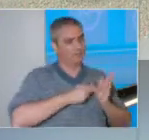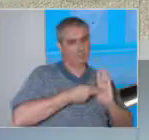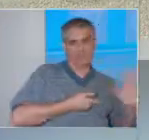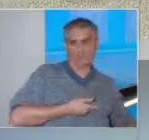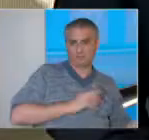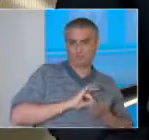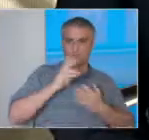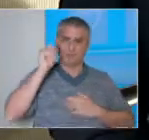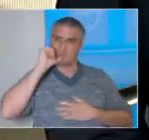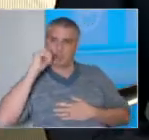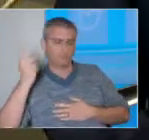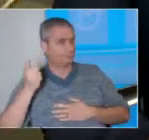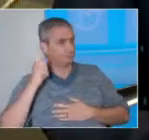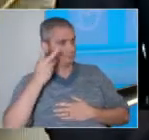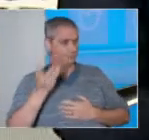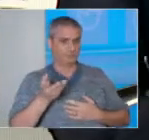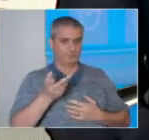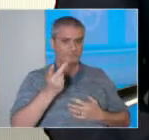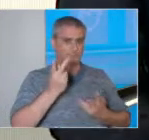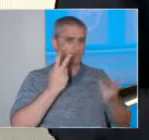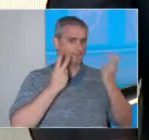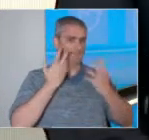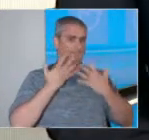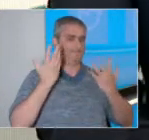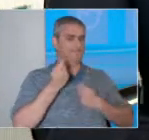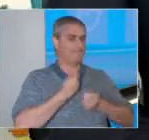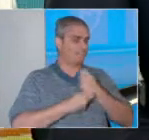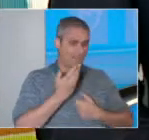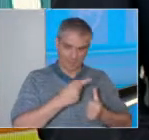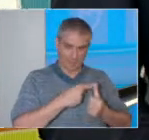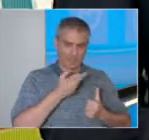אסטרטגיים. לראש הממשלה בנימין נתניהו יש רקורד מאוד עשיר בענייני כלכלה